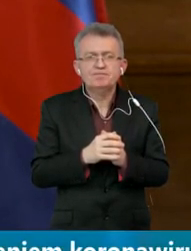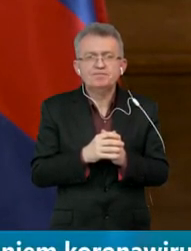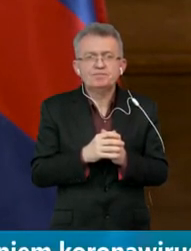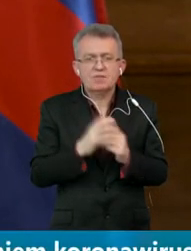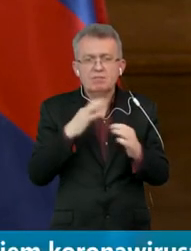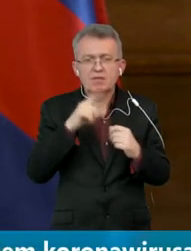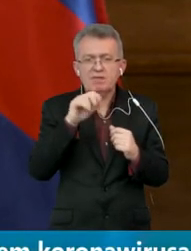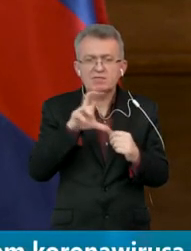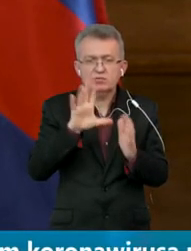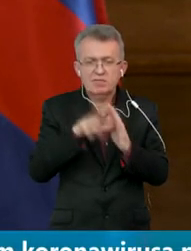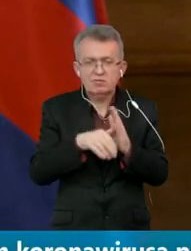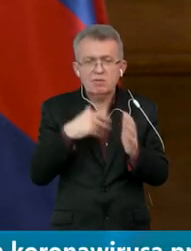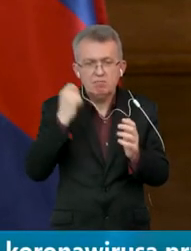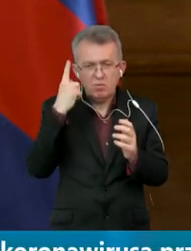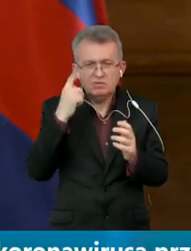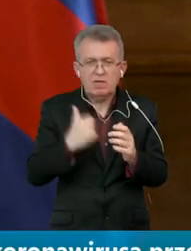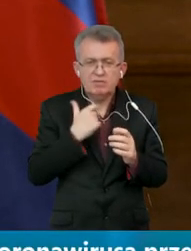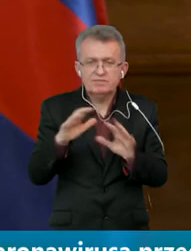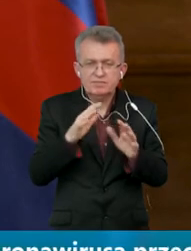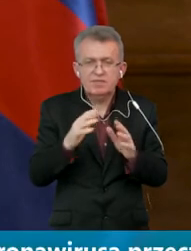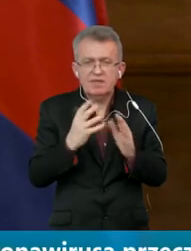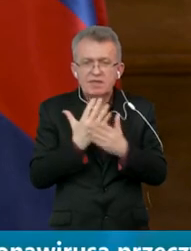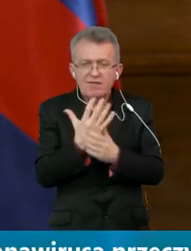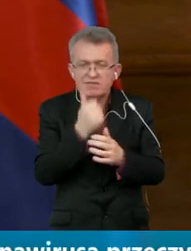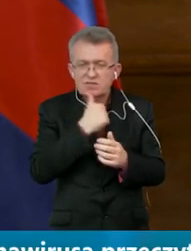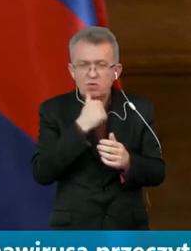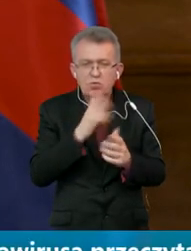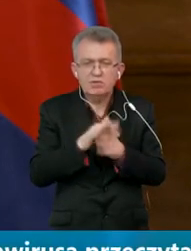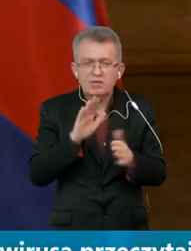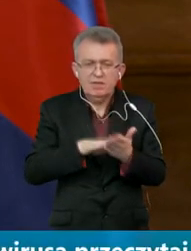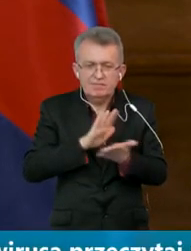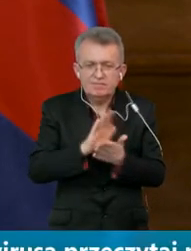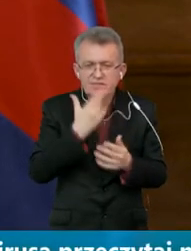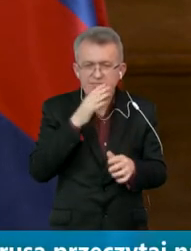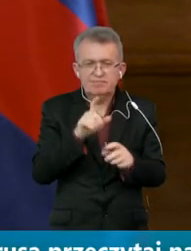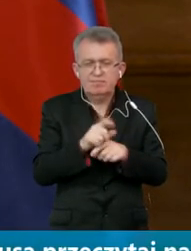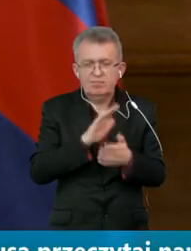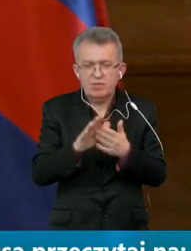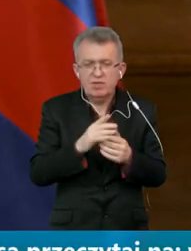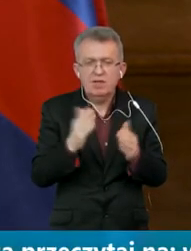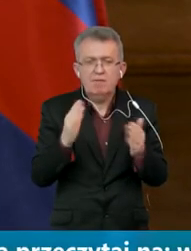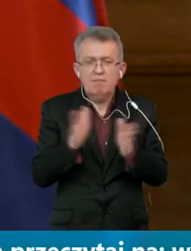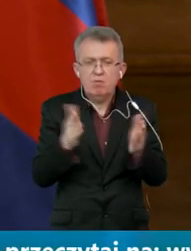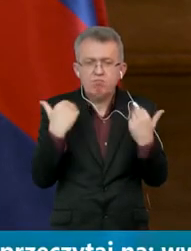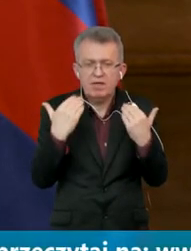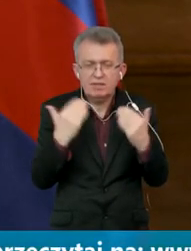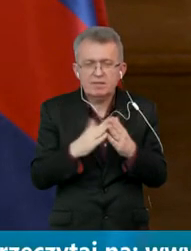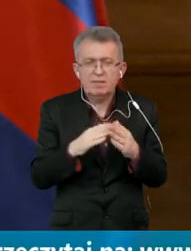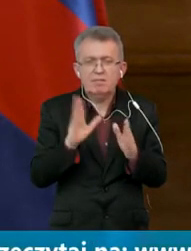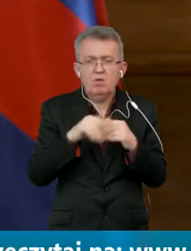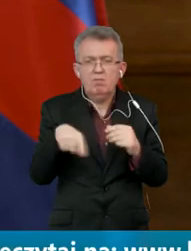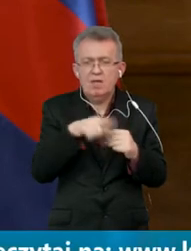Pan Patryk, czy miasto ma pomysł, jak zagospodarować trawniki, które są wydeptane, zaniedbane, na przykład mały park, mały plac